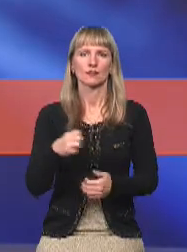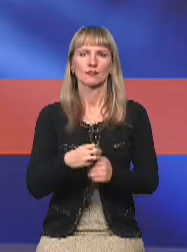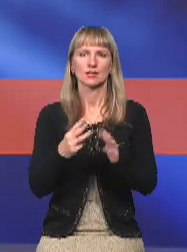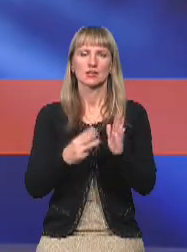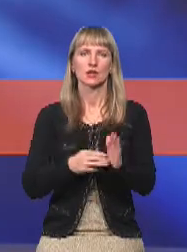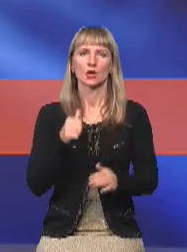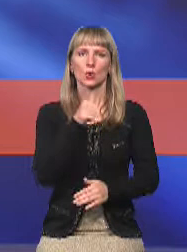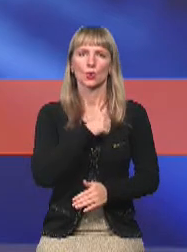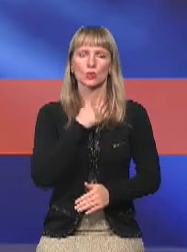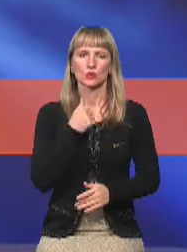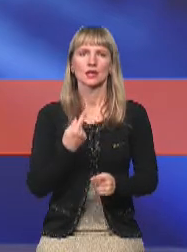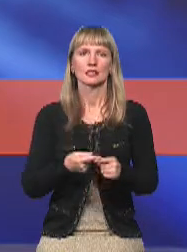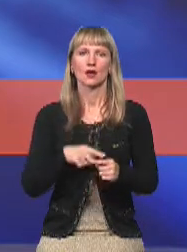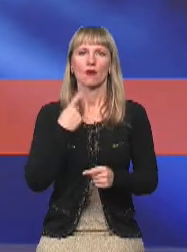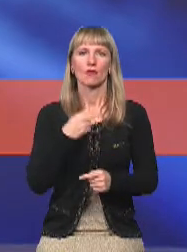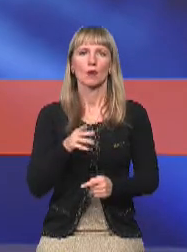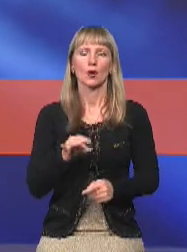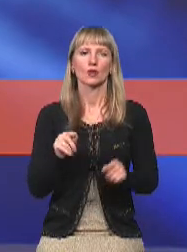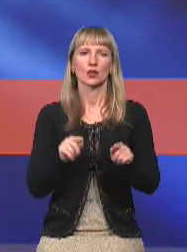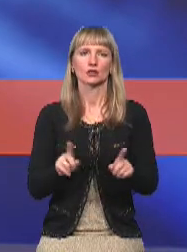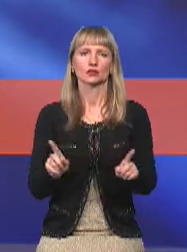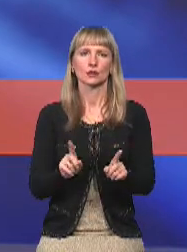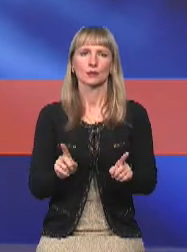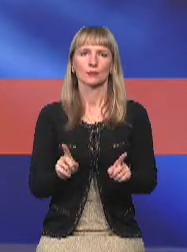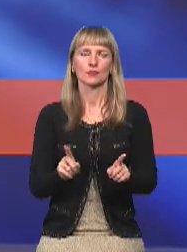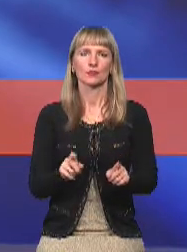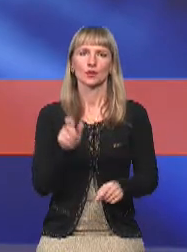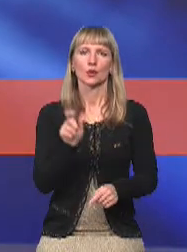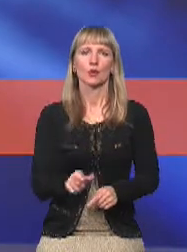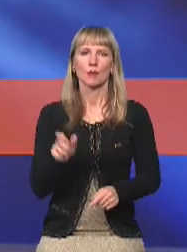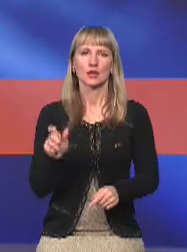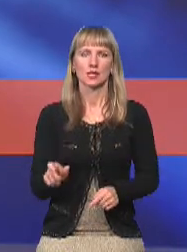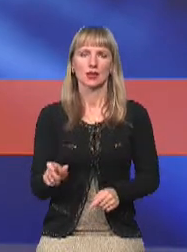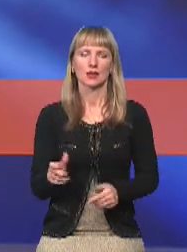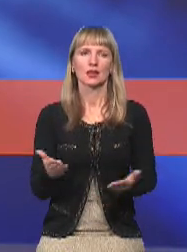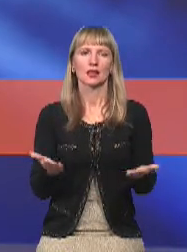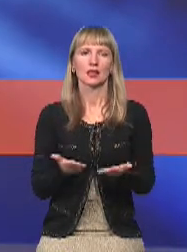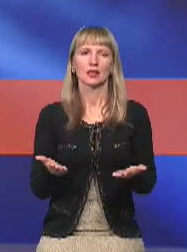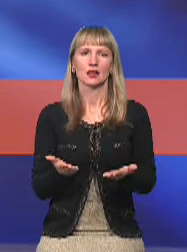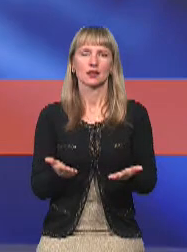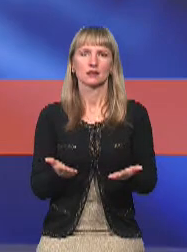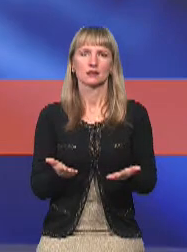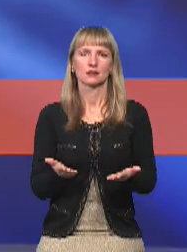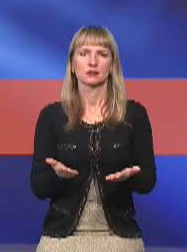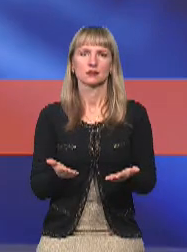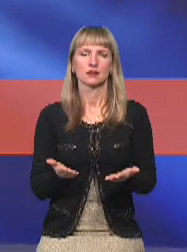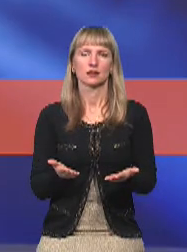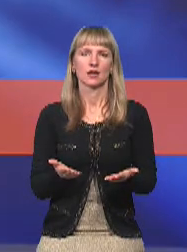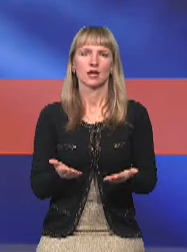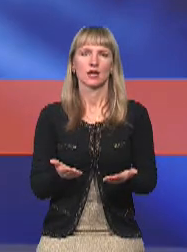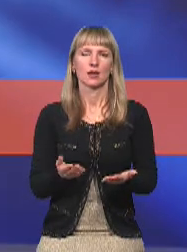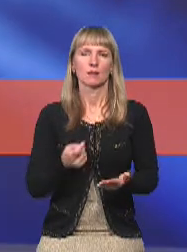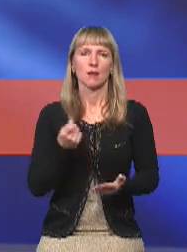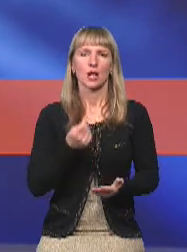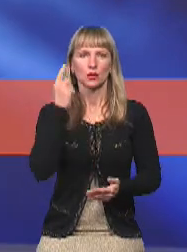2018 році. І це говорить, власне, про те, що громадяни, які недостатньо